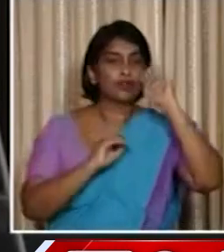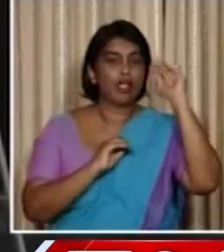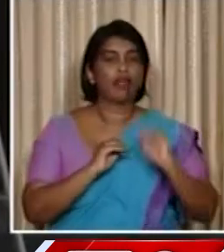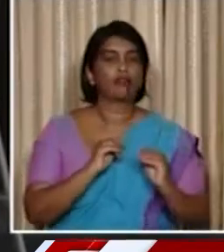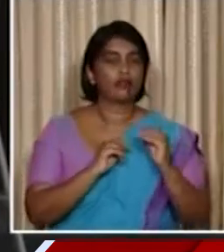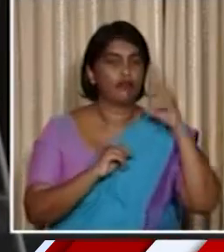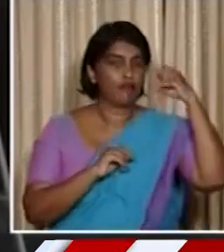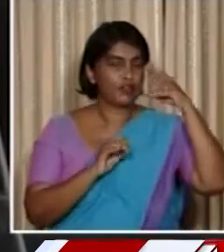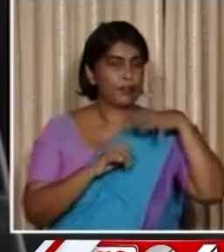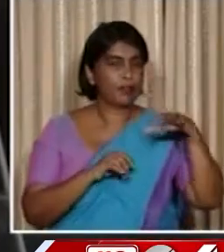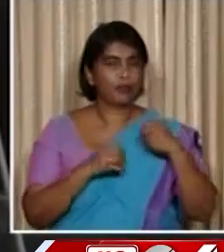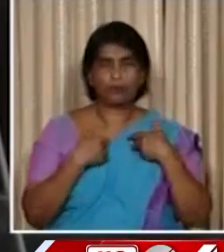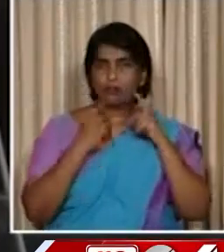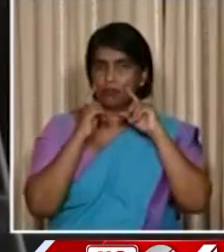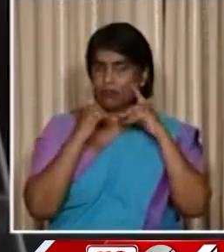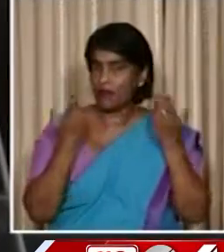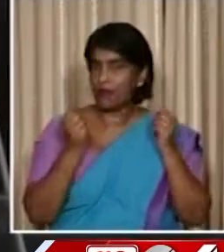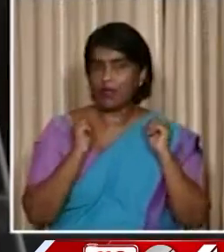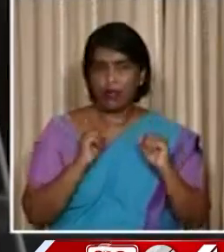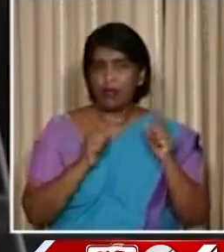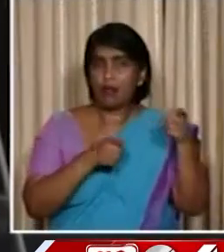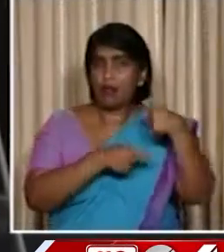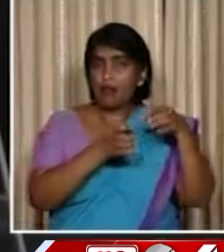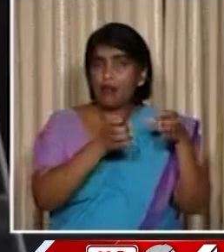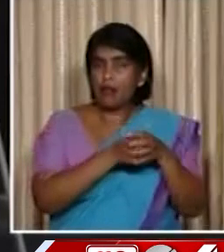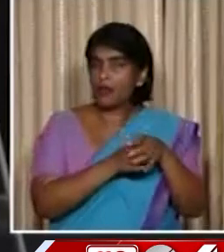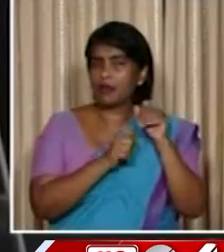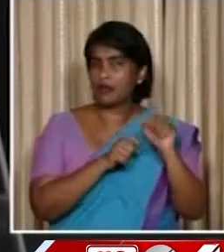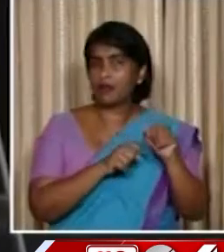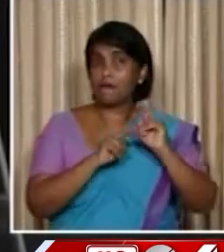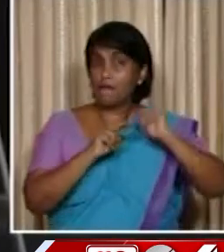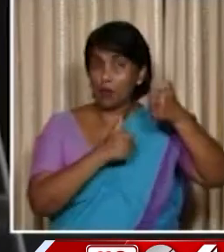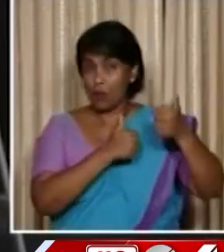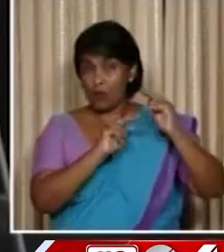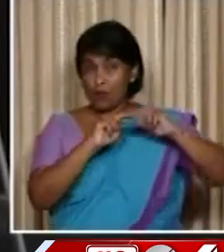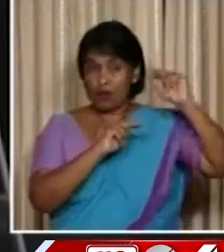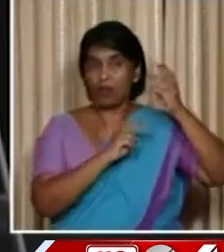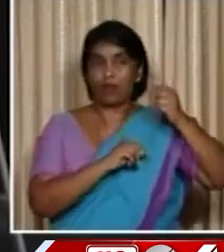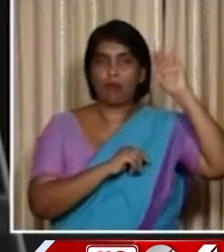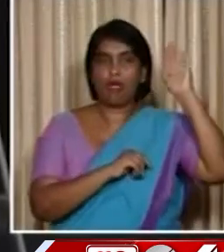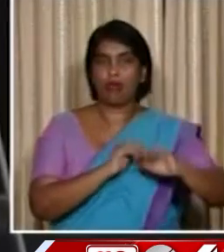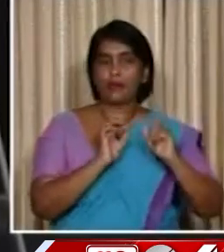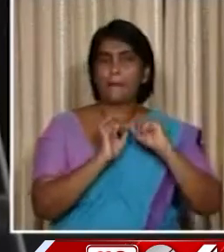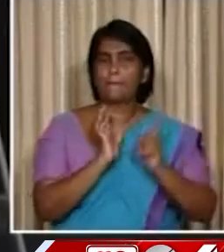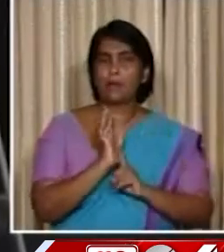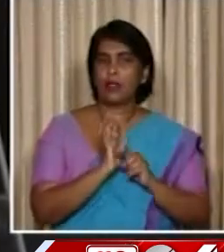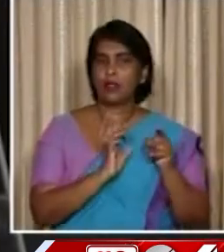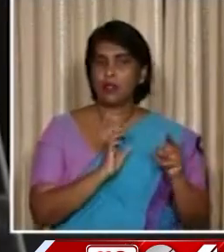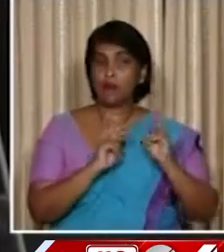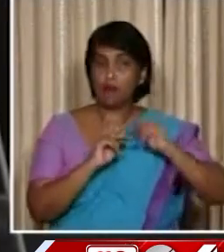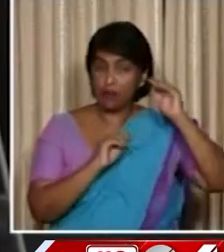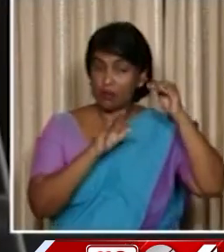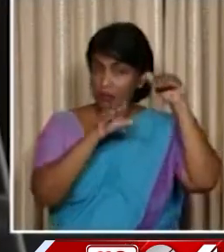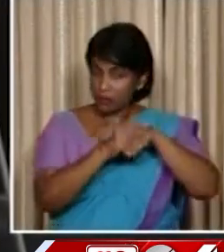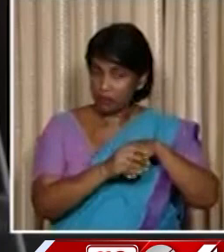ගෘහස්ත පාරිභෝගිකයන් අඩුවේ මම දන්නේ ඇයි ඒ කණ්ඩායමක් හැටියට දැම්මේ ඒ කියන්නේ ගෘහස්තව කටයුතු කරන තට්ටු නිවාසවල